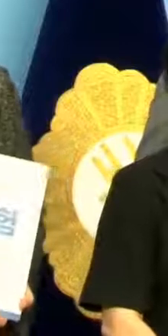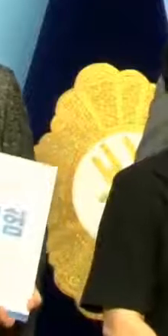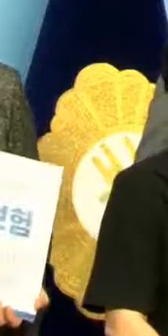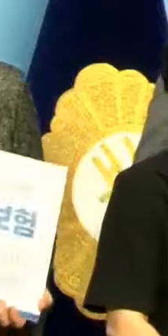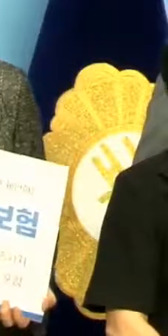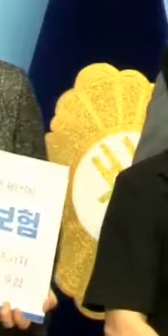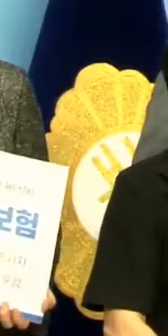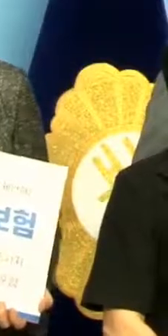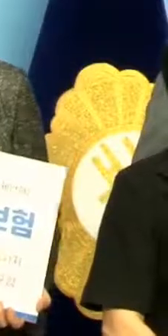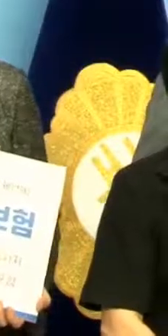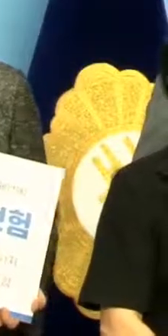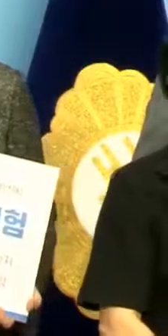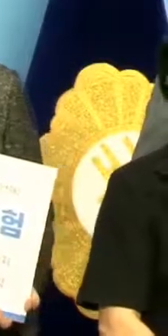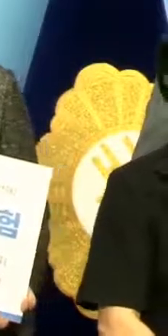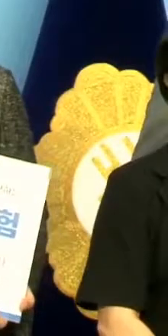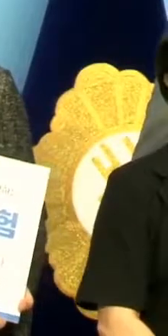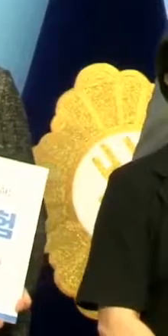으